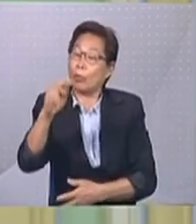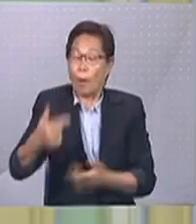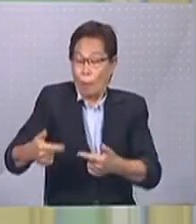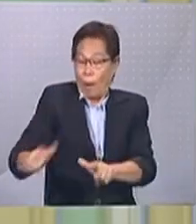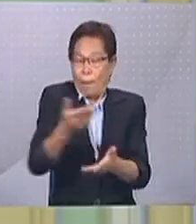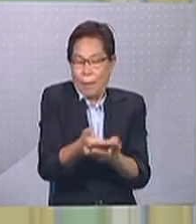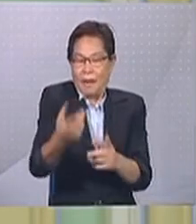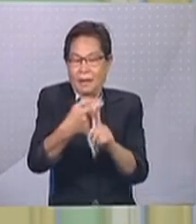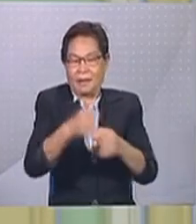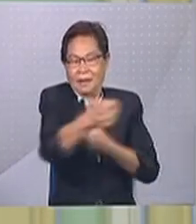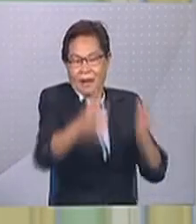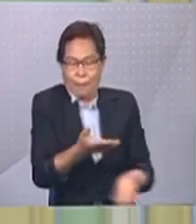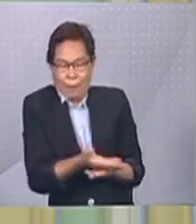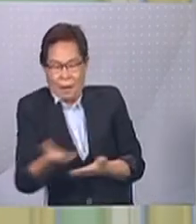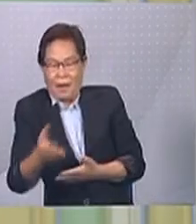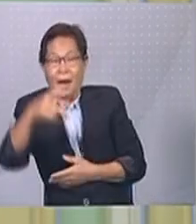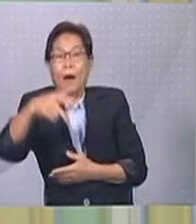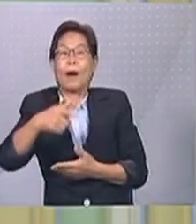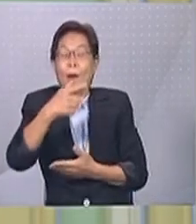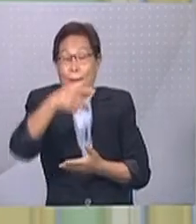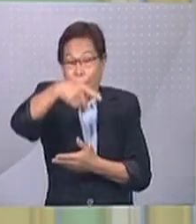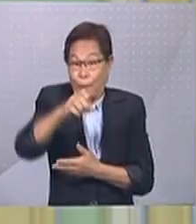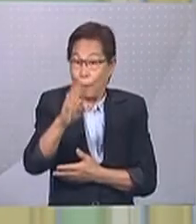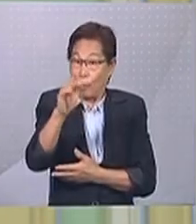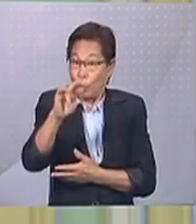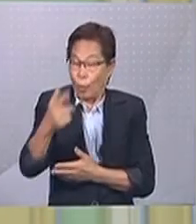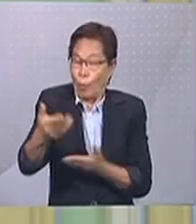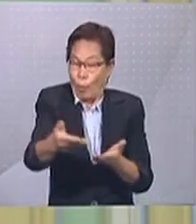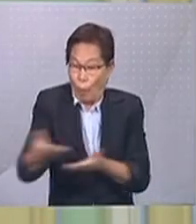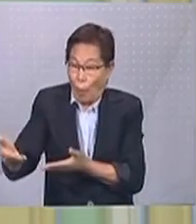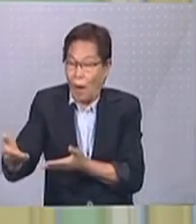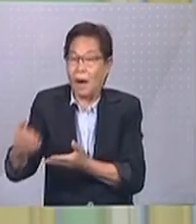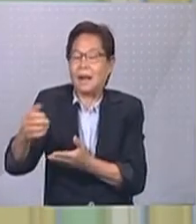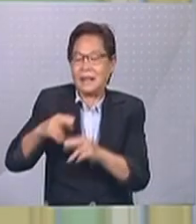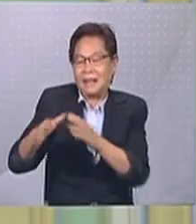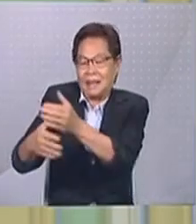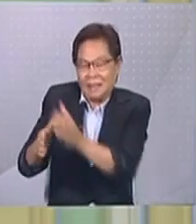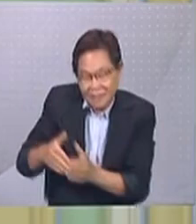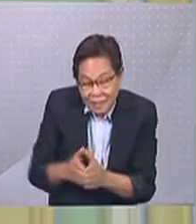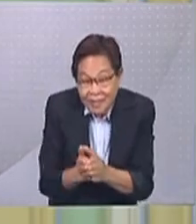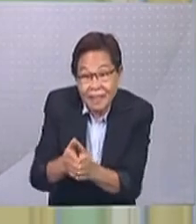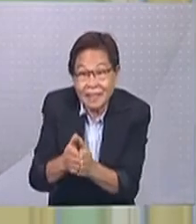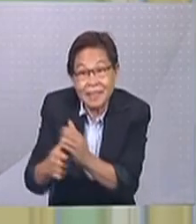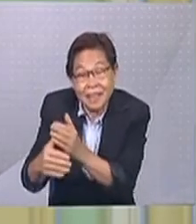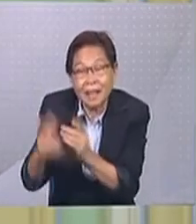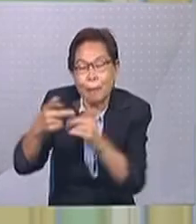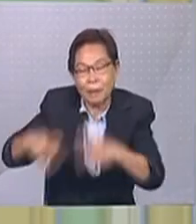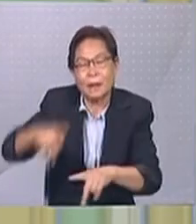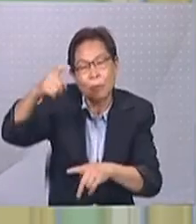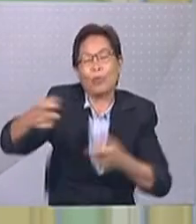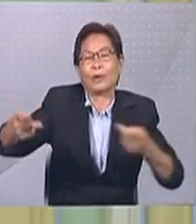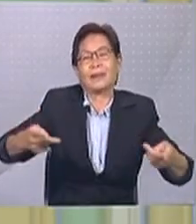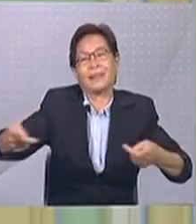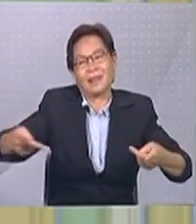ikan daripada nelayan. Pemborong untuk bawa ikan ke pasar memerlukan transport ataupun kenderaan. Mereka boleh.